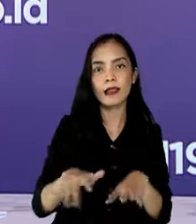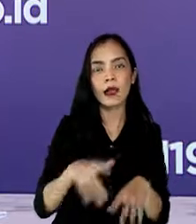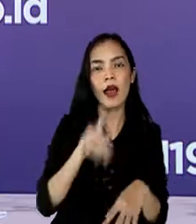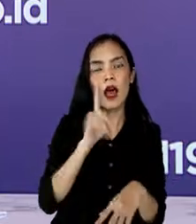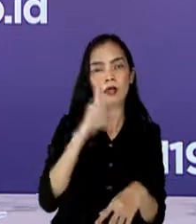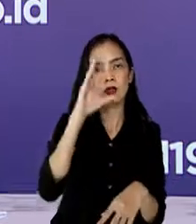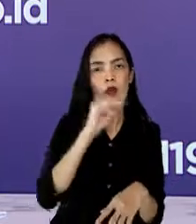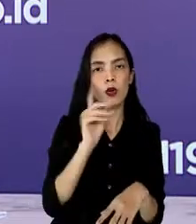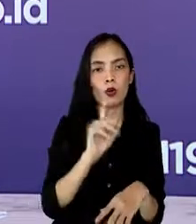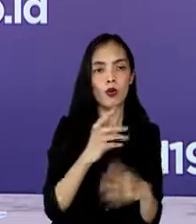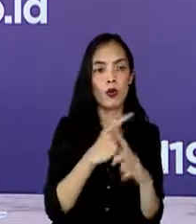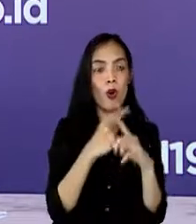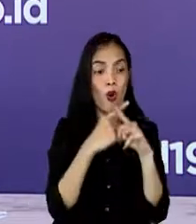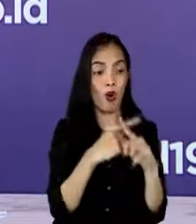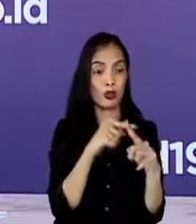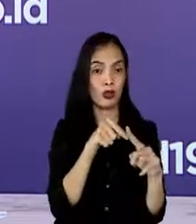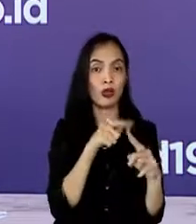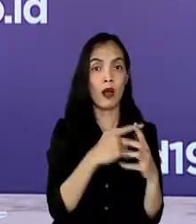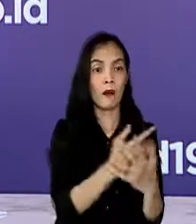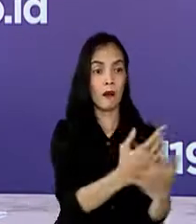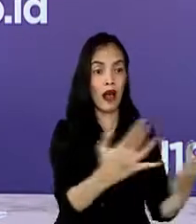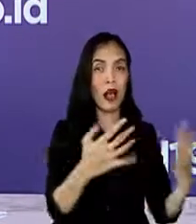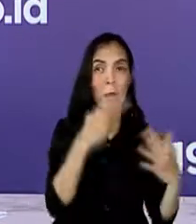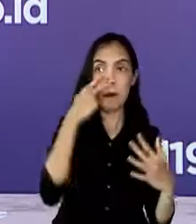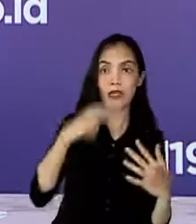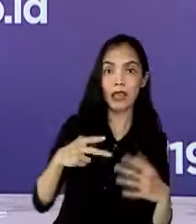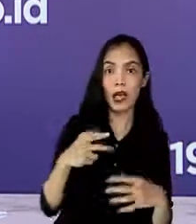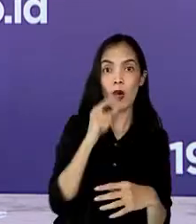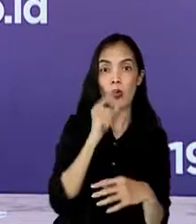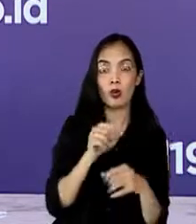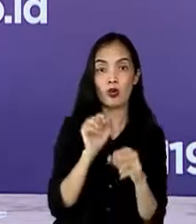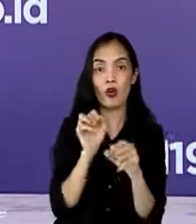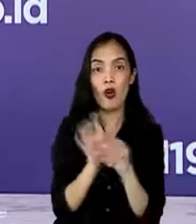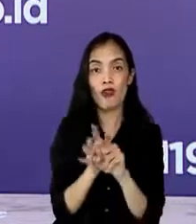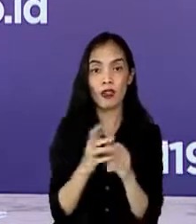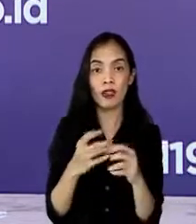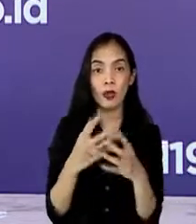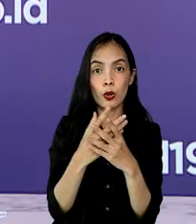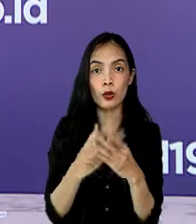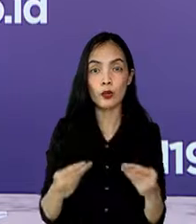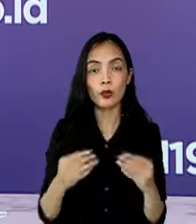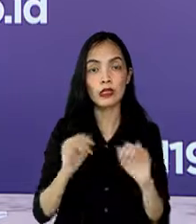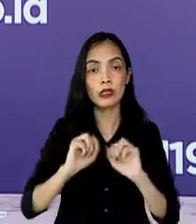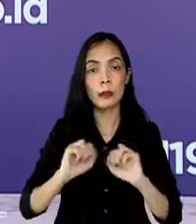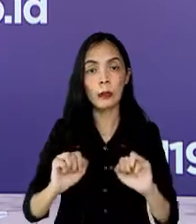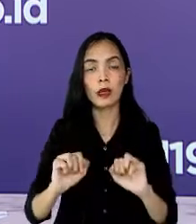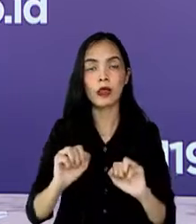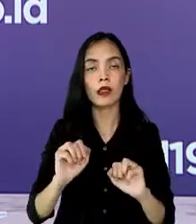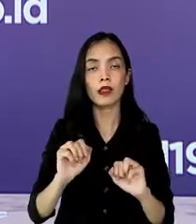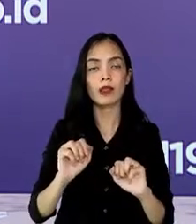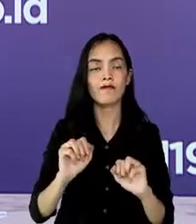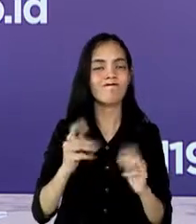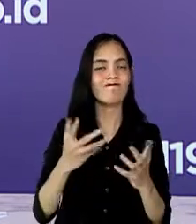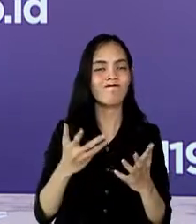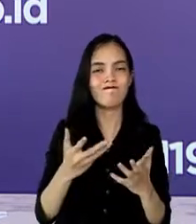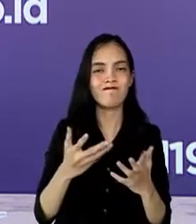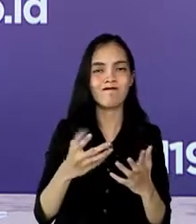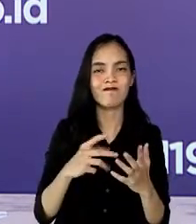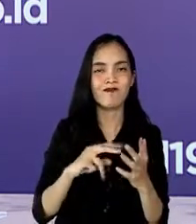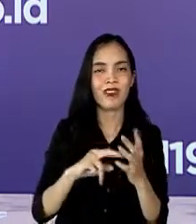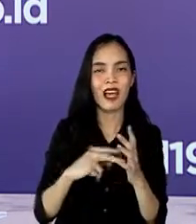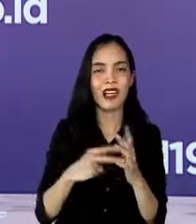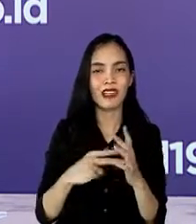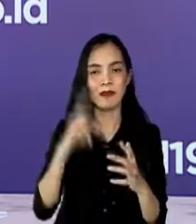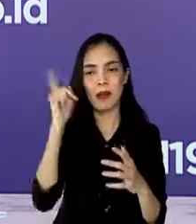dapat mengurangi kepercayaan masyarakat terhadap upaya penanganan pandemi yang dilakukan pemerintah dan masyarakat secara